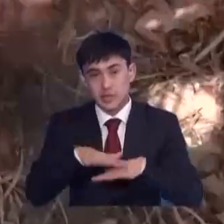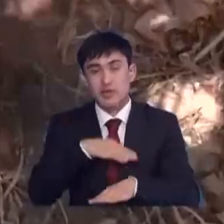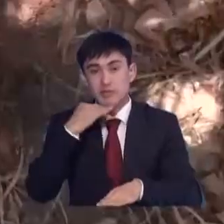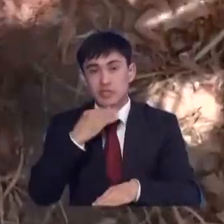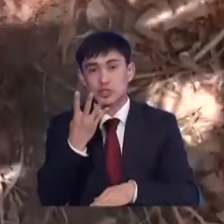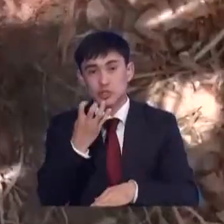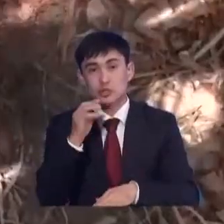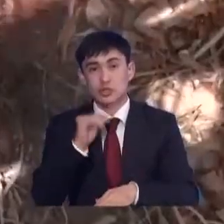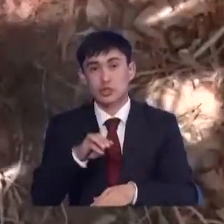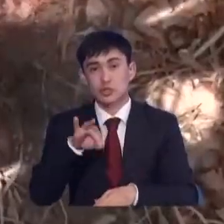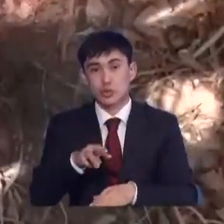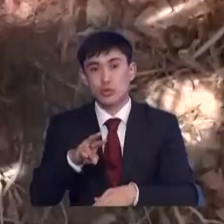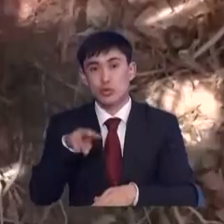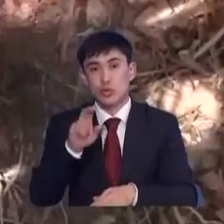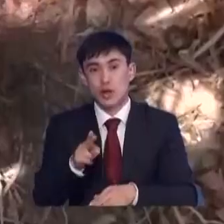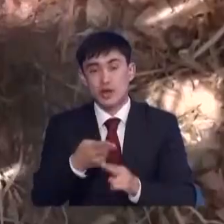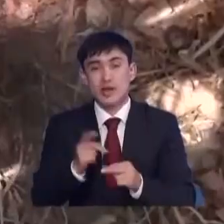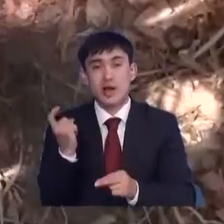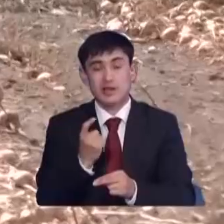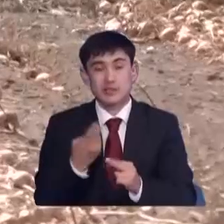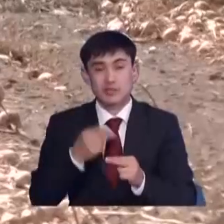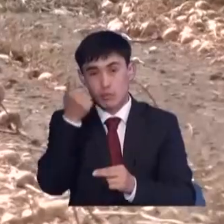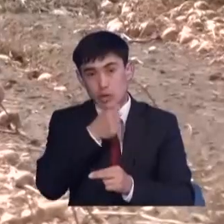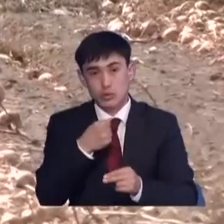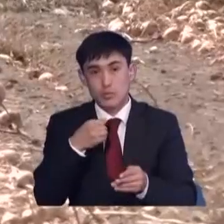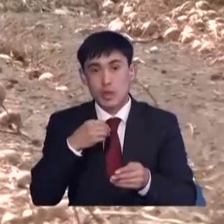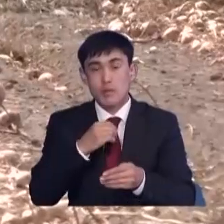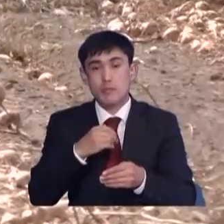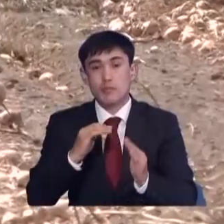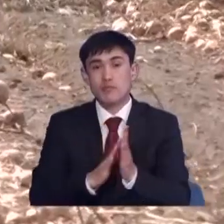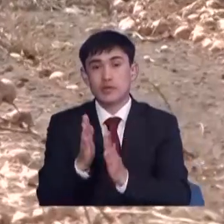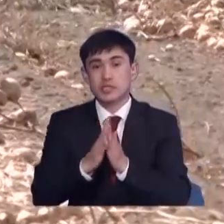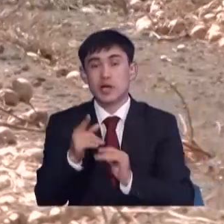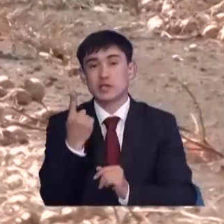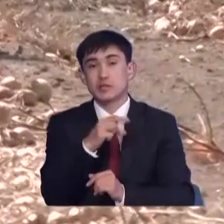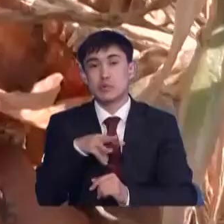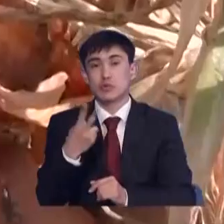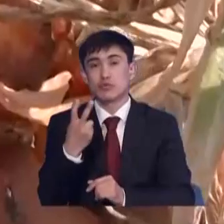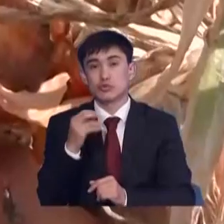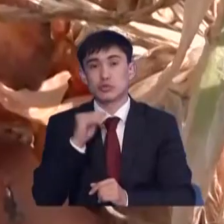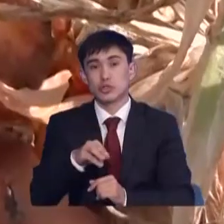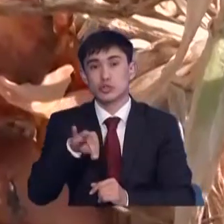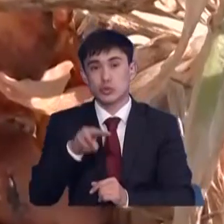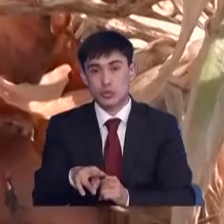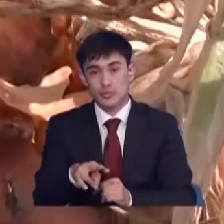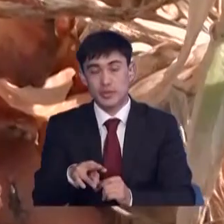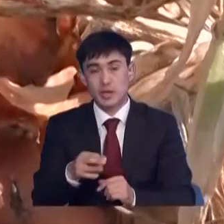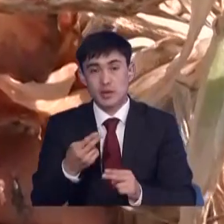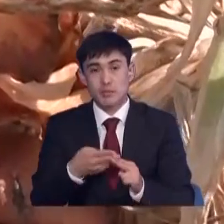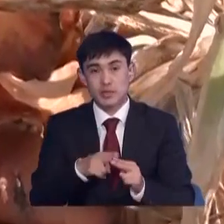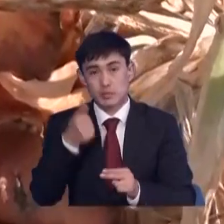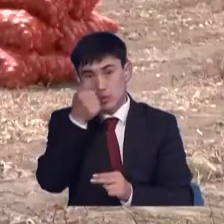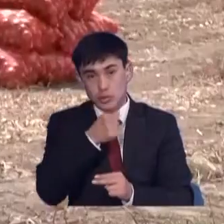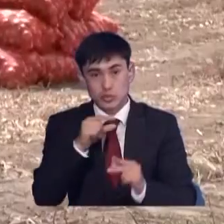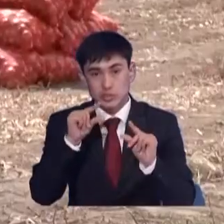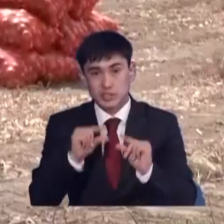достаточно 400 тысяч тонн лука, а крестьяне в этом году произвели продукцию около 1 миллиона 200 тысяч тонн. Кроме того, в этом